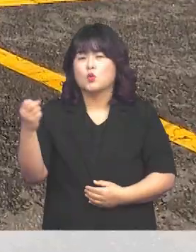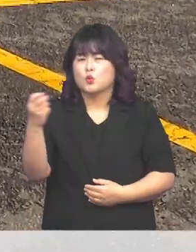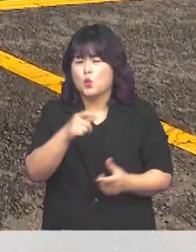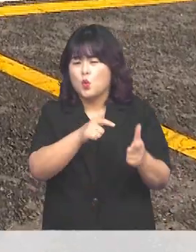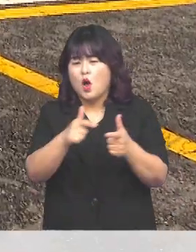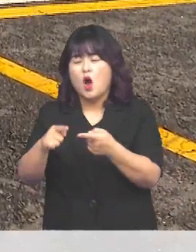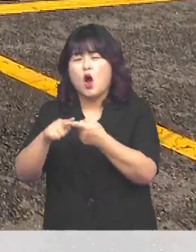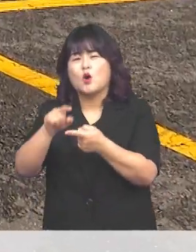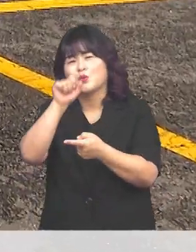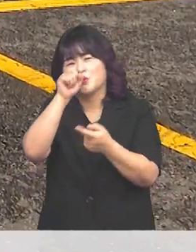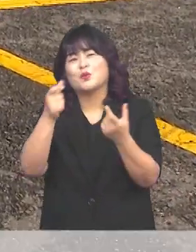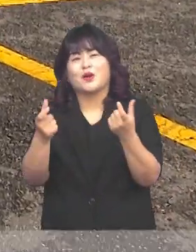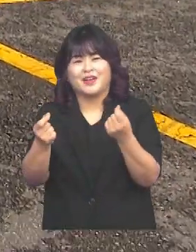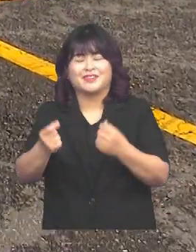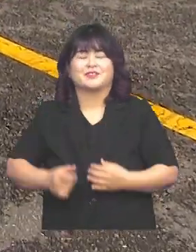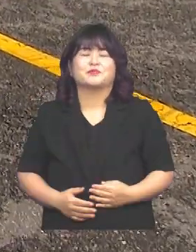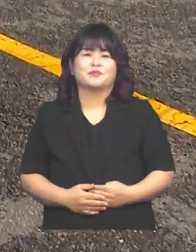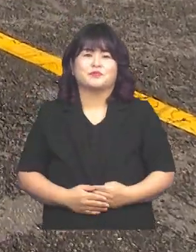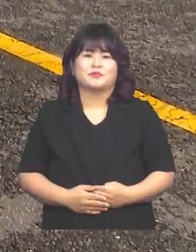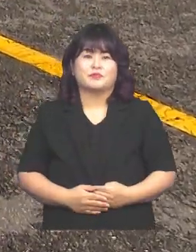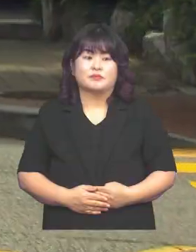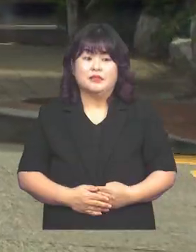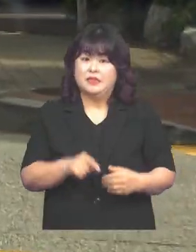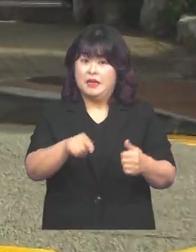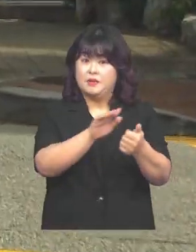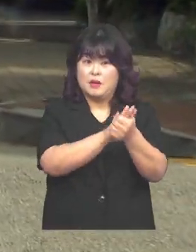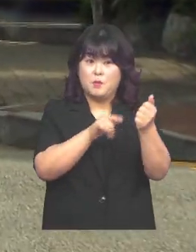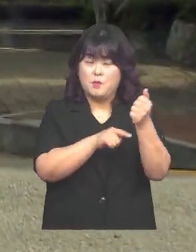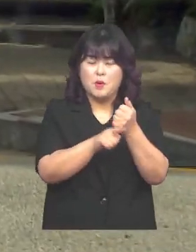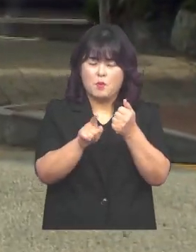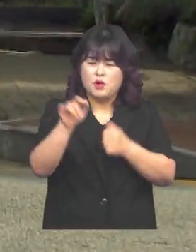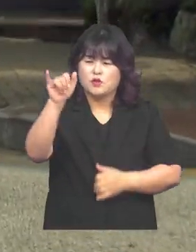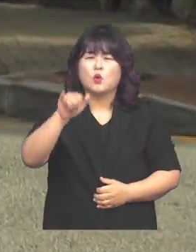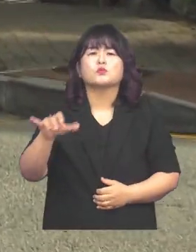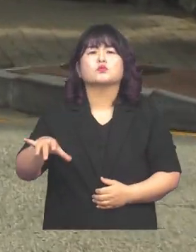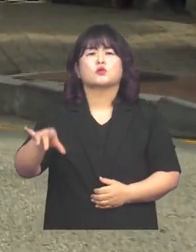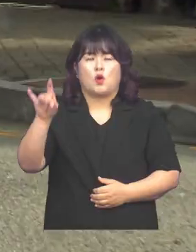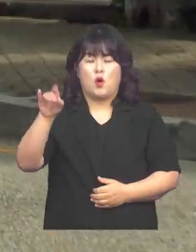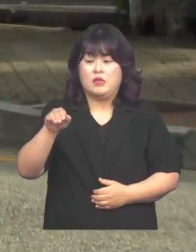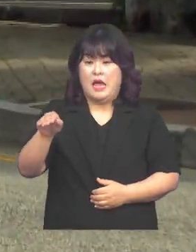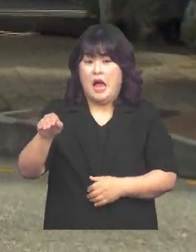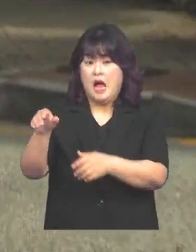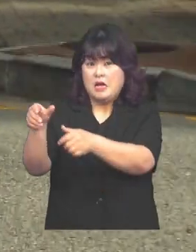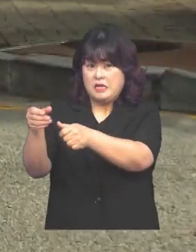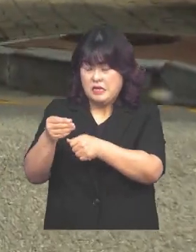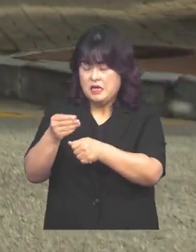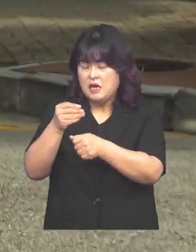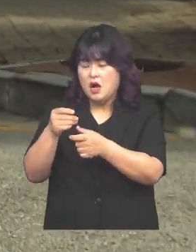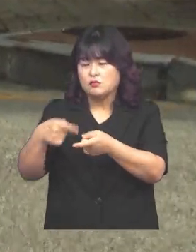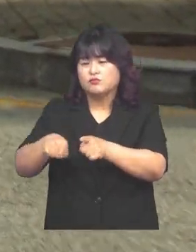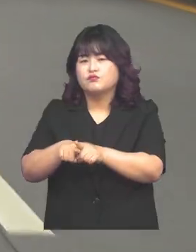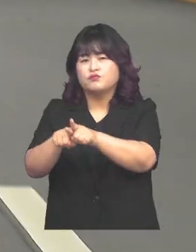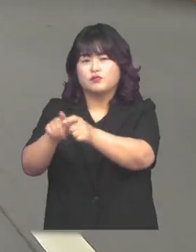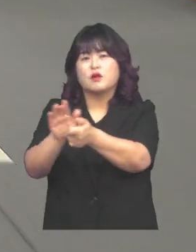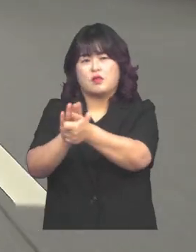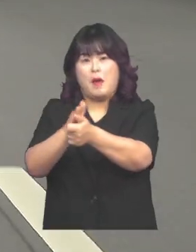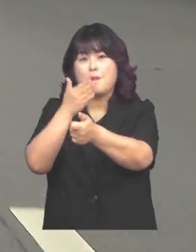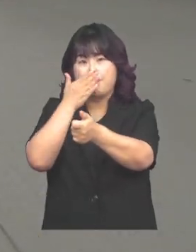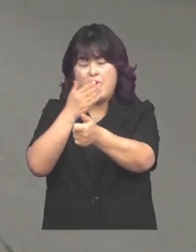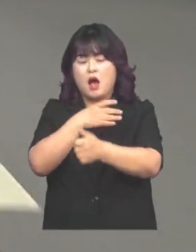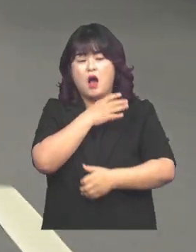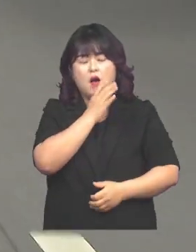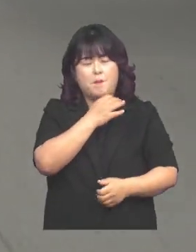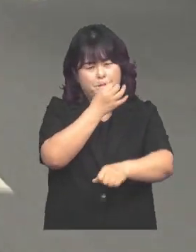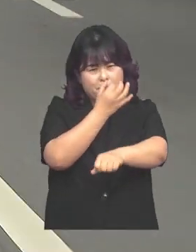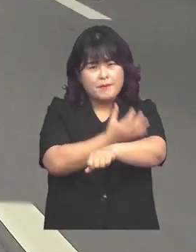여러 면에서 좋은 것 같습니다. 이 서비스는 전국 최초로 차량을 이용한 동행 지원까지 포함해